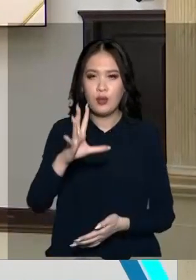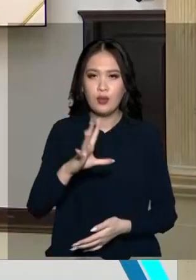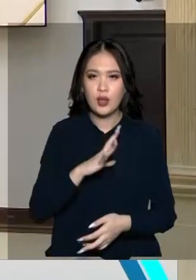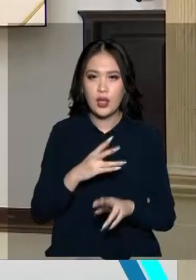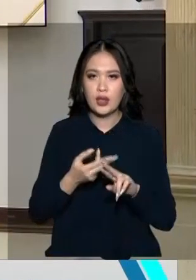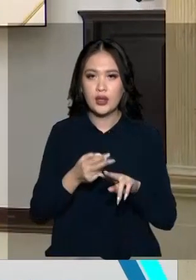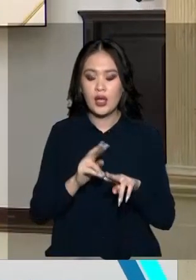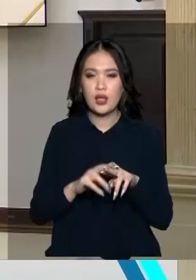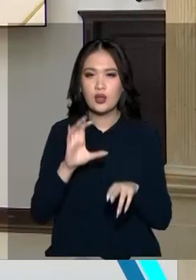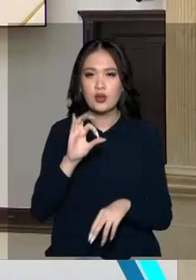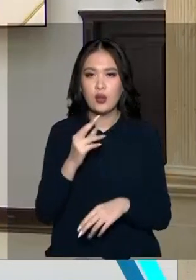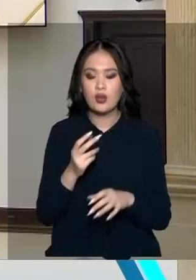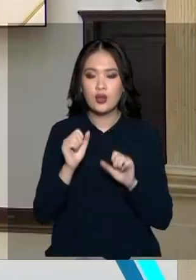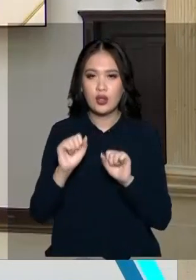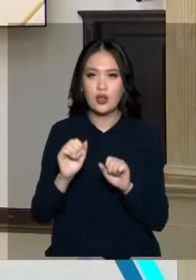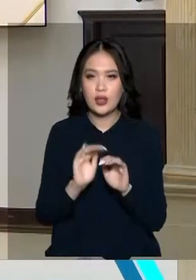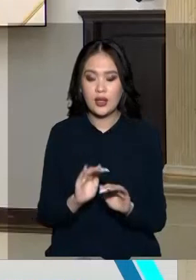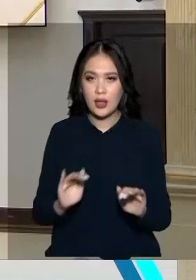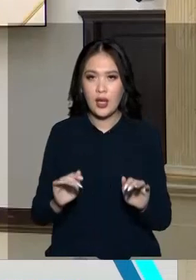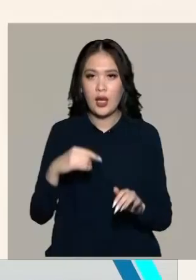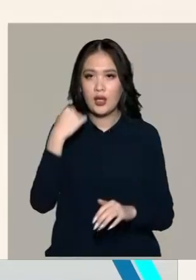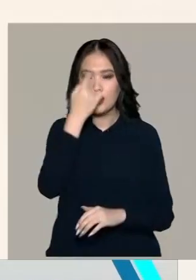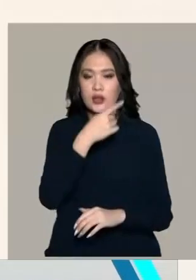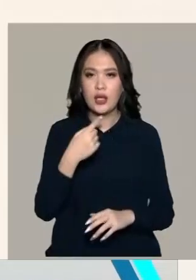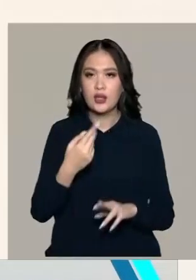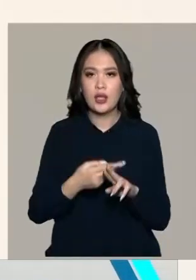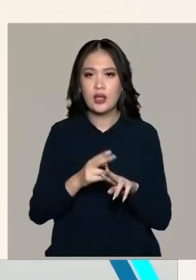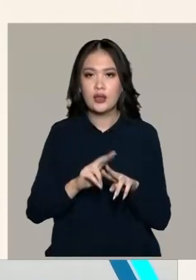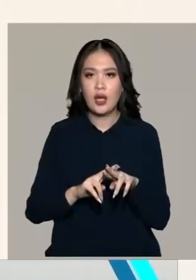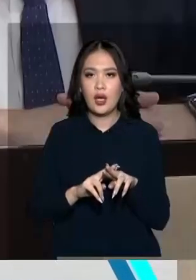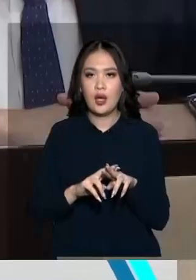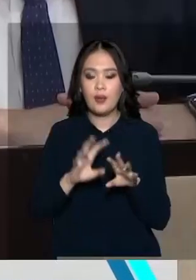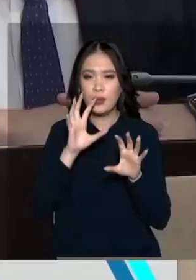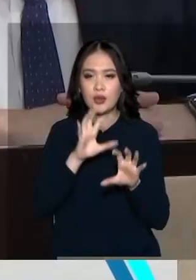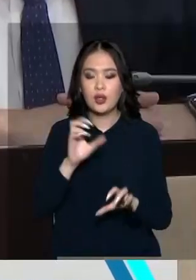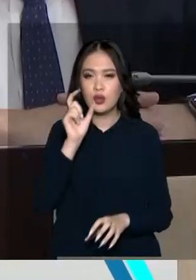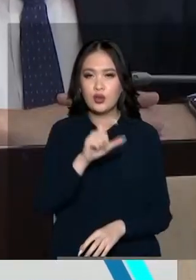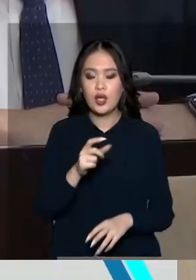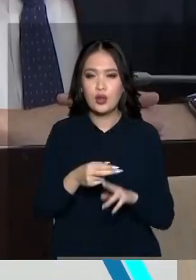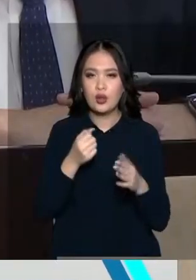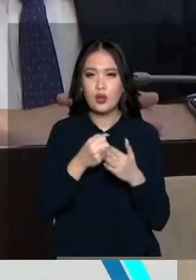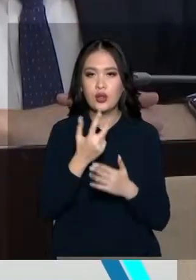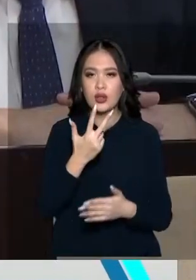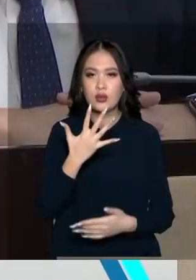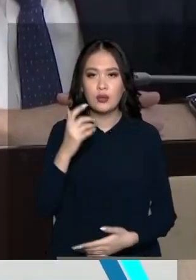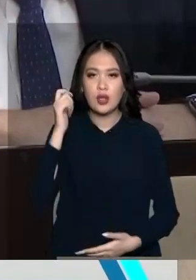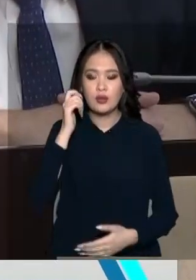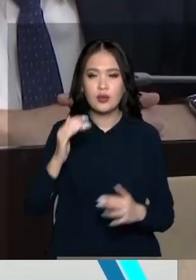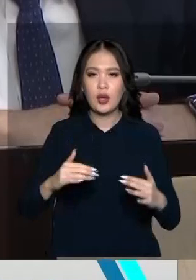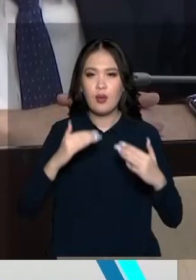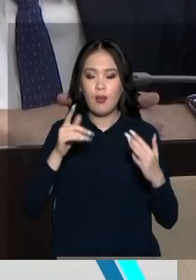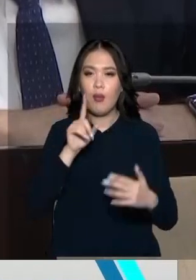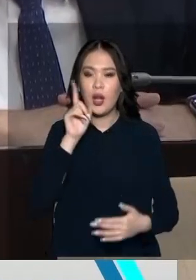повысит социальную защищенность как детей, так и лиц, осуществляющих уход за ними. До 35 лет повышен возраст